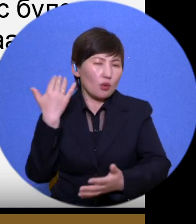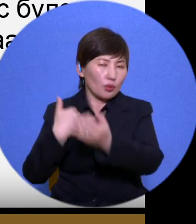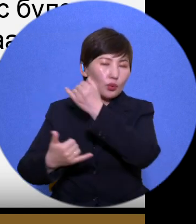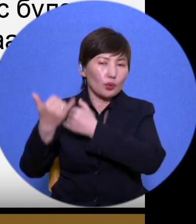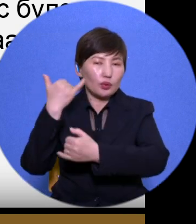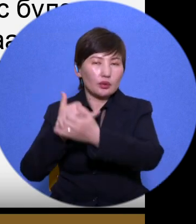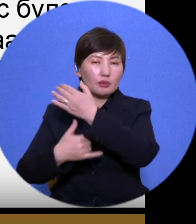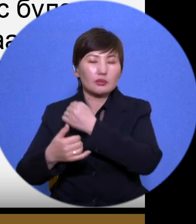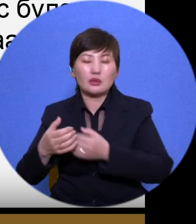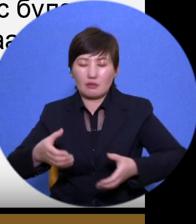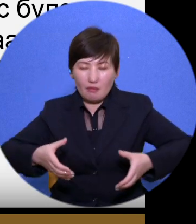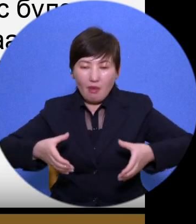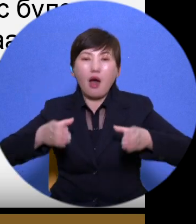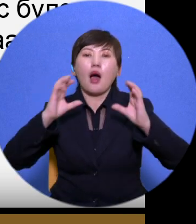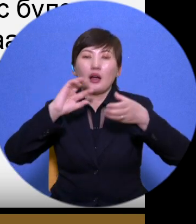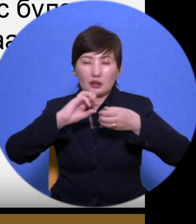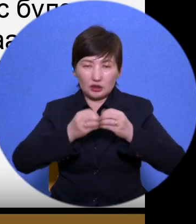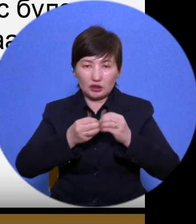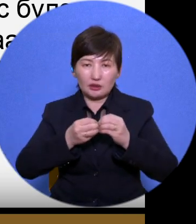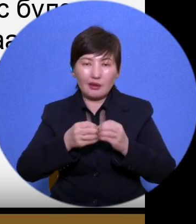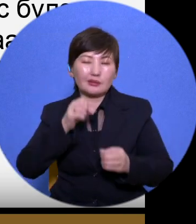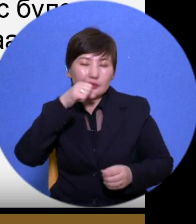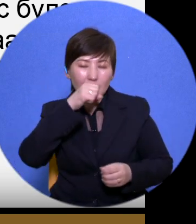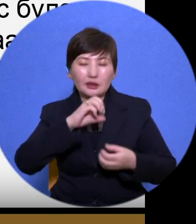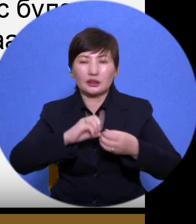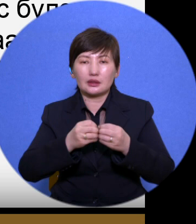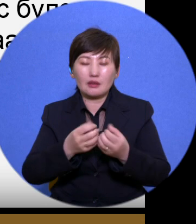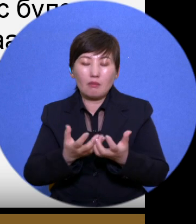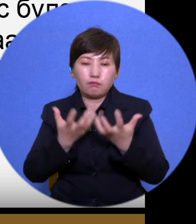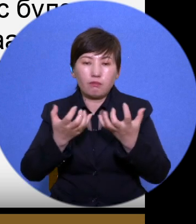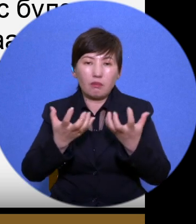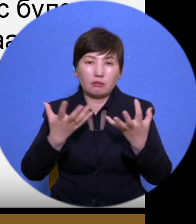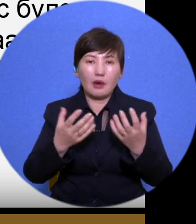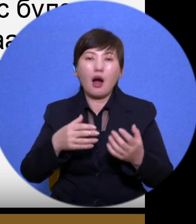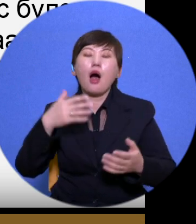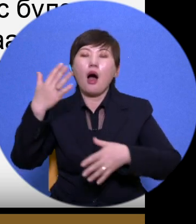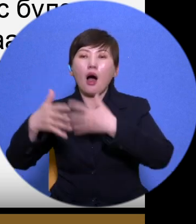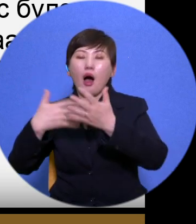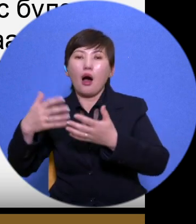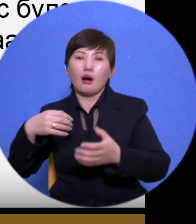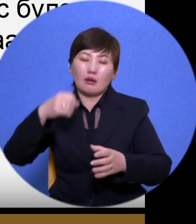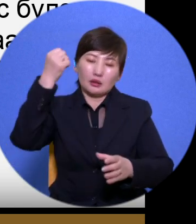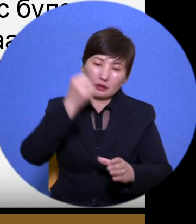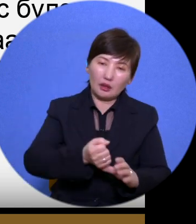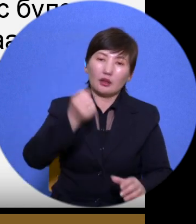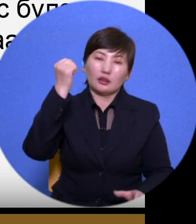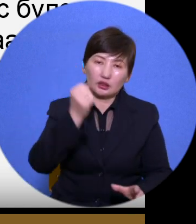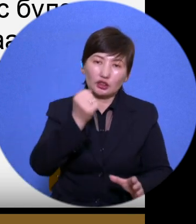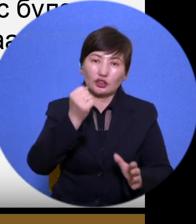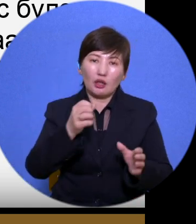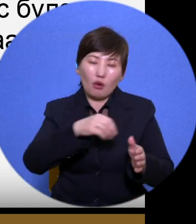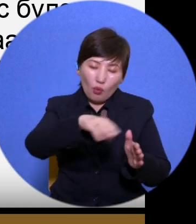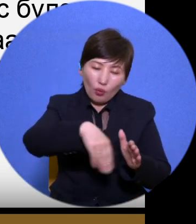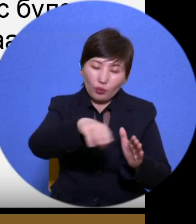эхлээд нөгөө айраг бүлэхтэй, хормог хийхтэй эсгэлтийн аргадаа нэг агаарын найрлагыг оролцуулж бүлэх, эрчимтэй хутгах